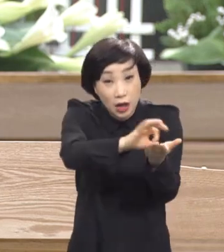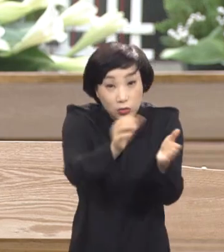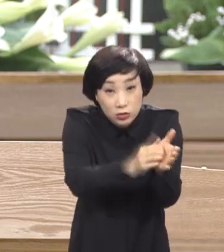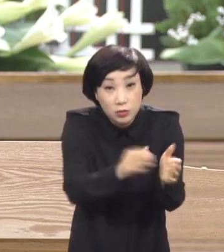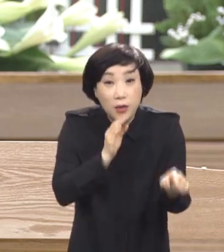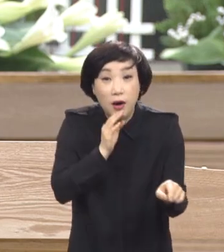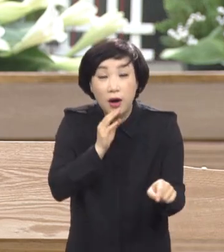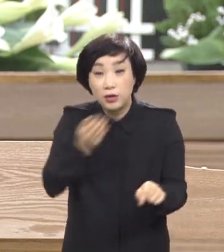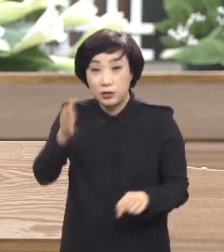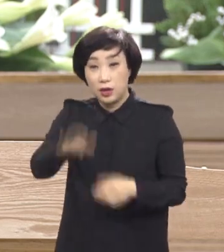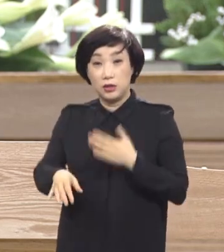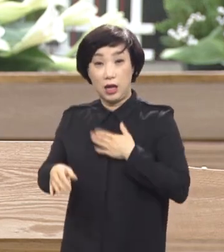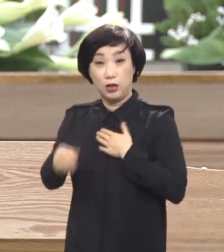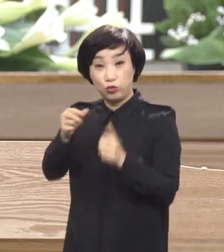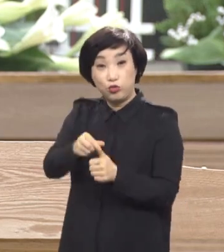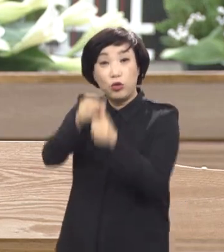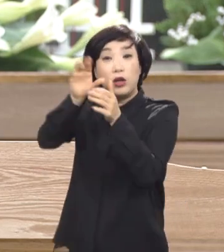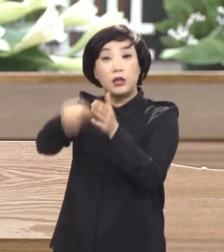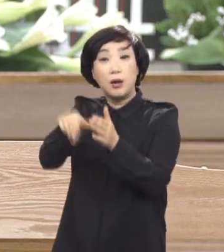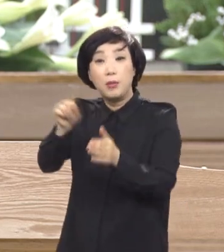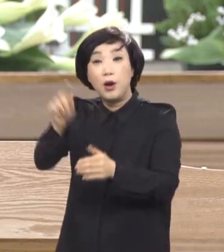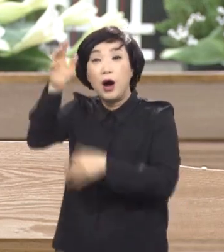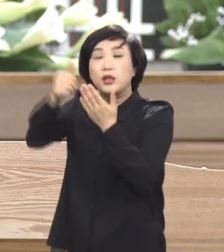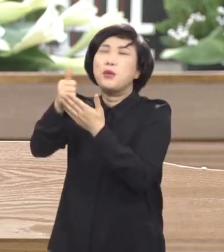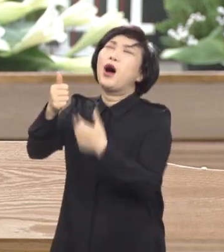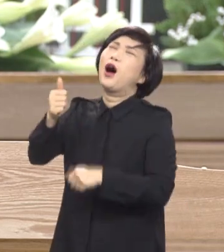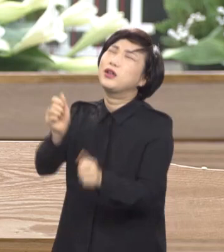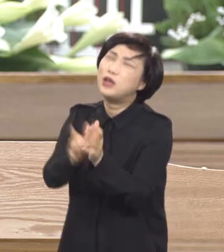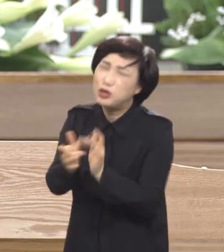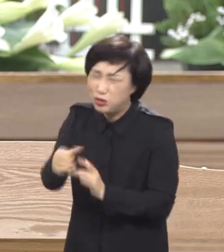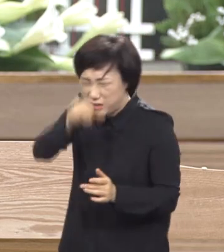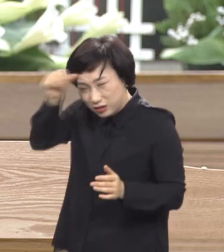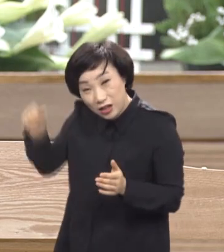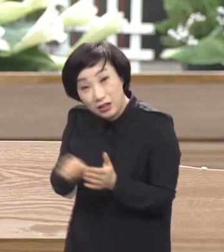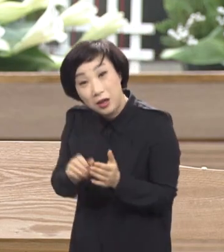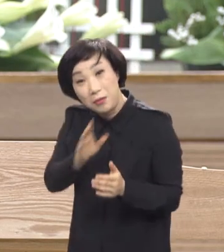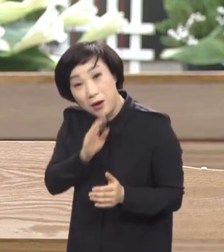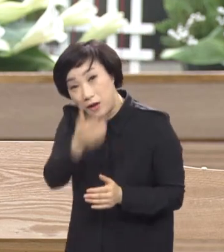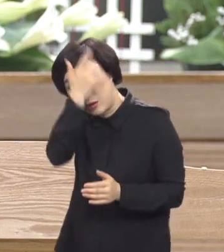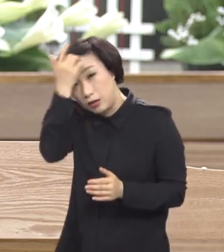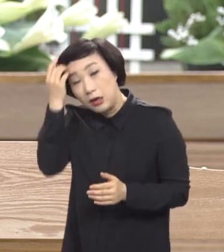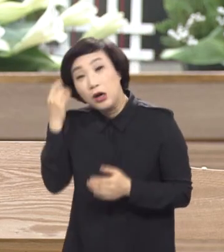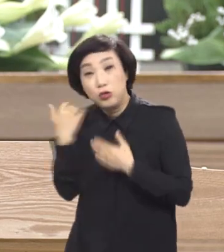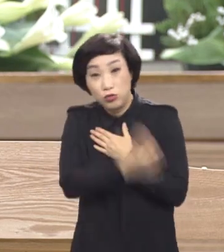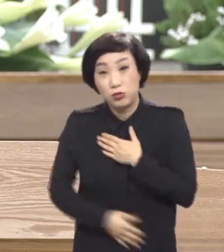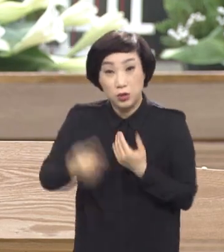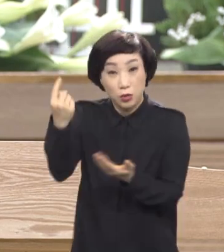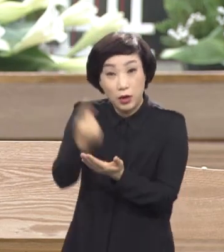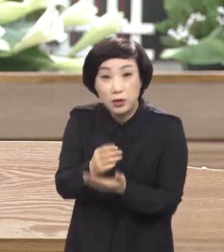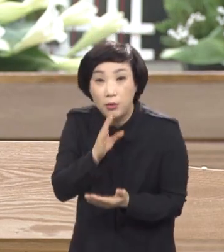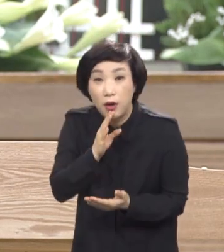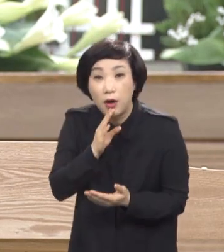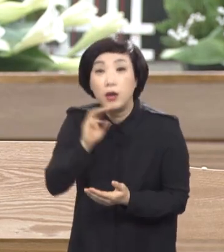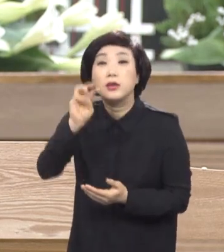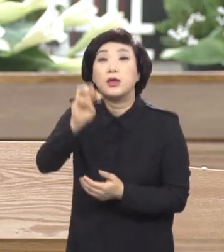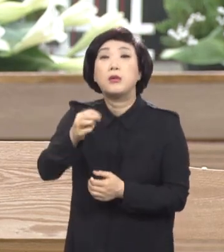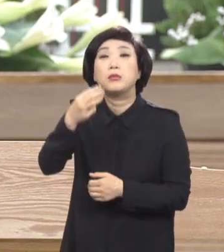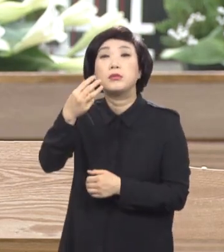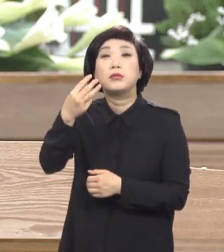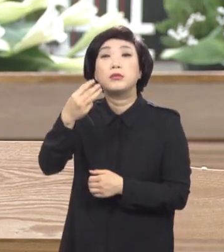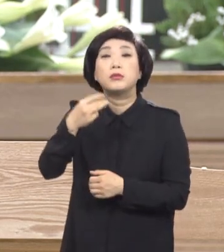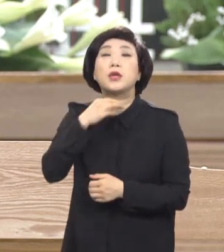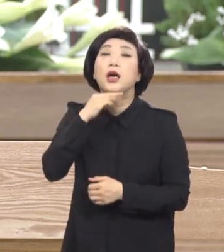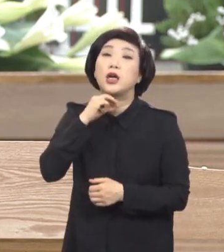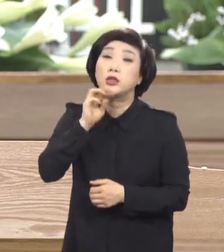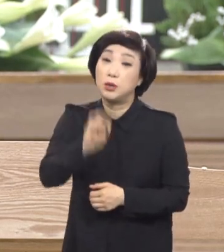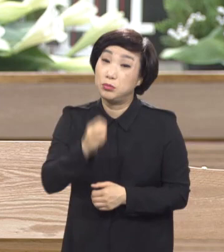구원하시는 일에는 하나님의 아들의 생에 육체를 입고 와서 33세 가장